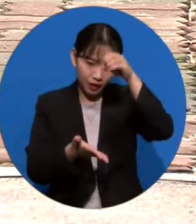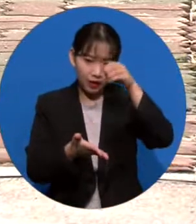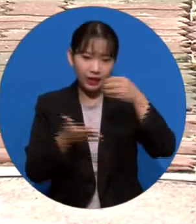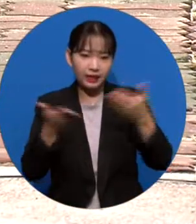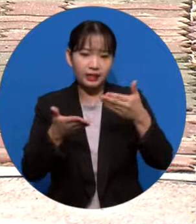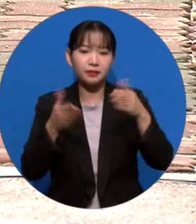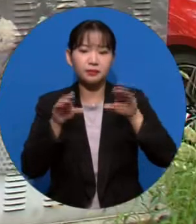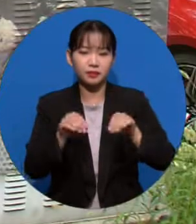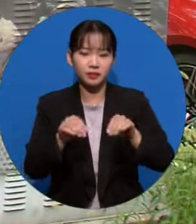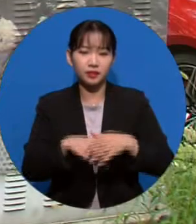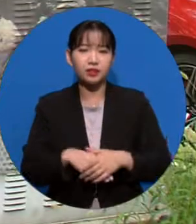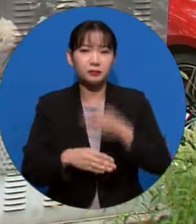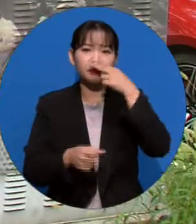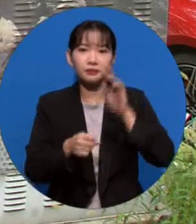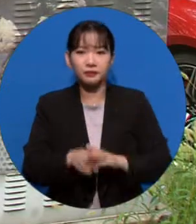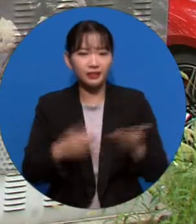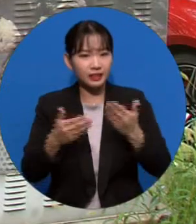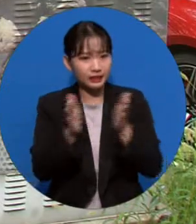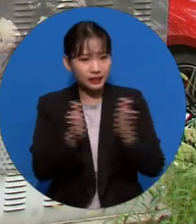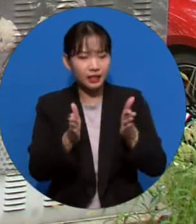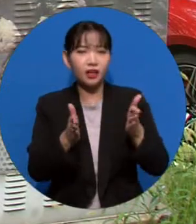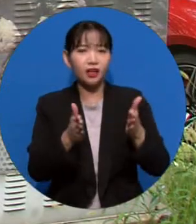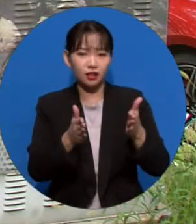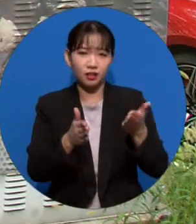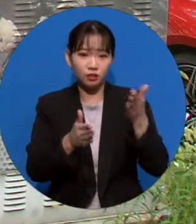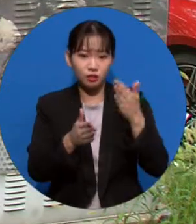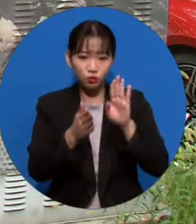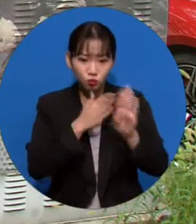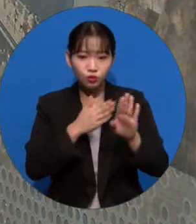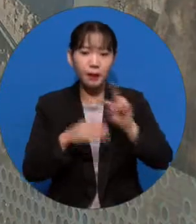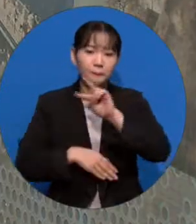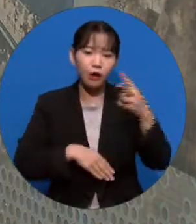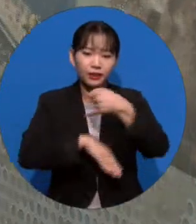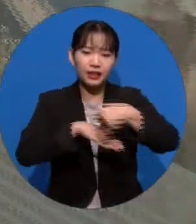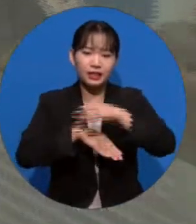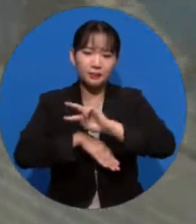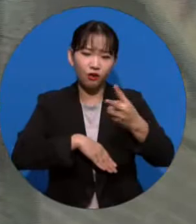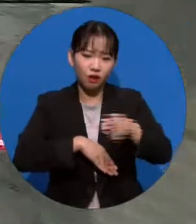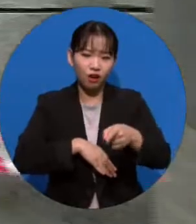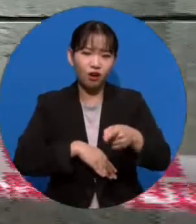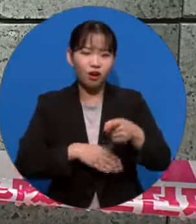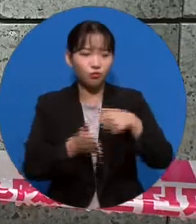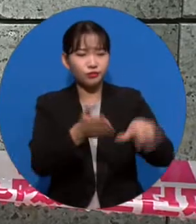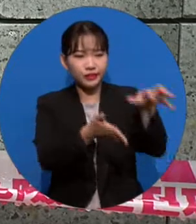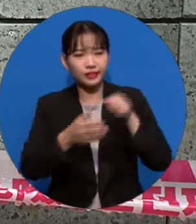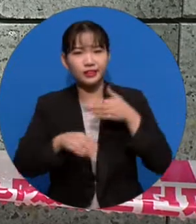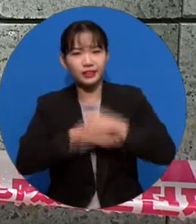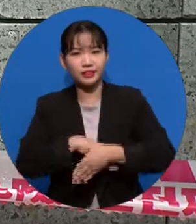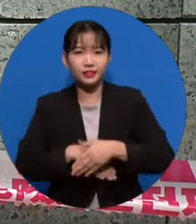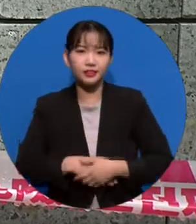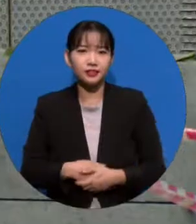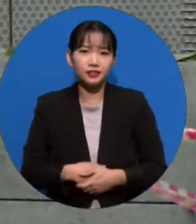멈췄습니다. 황당하게 공사를 시작해놓고 교체할 보도블럭 디자인을 바꾸면서 자재 반입이 늦어지고 있는